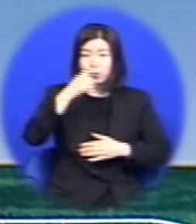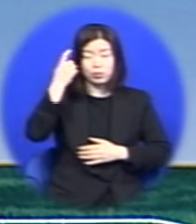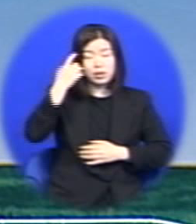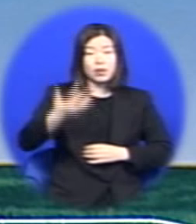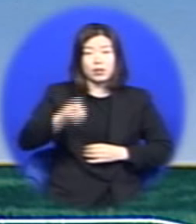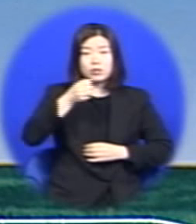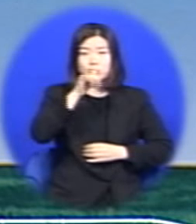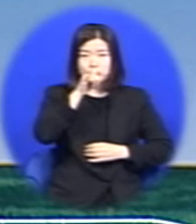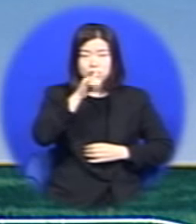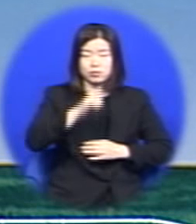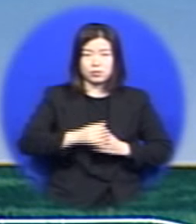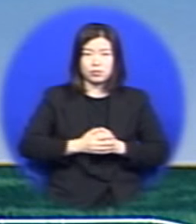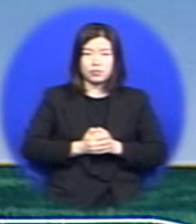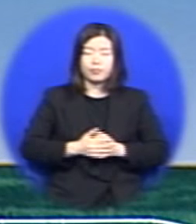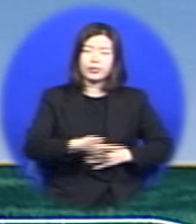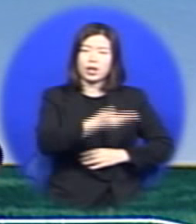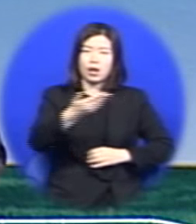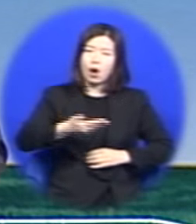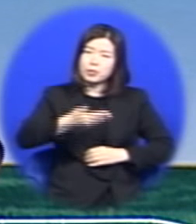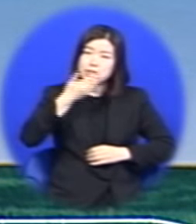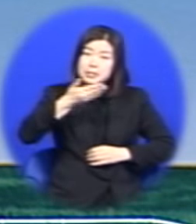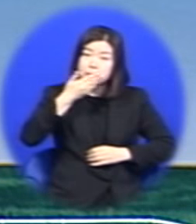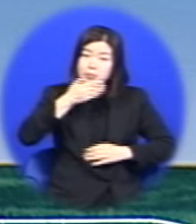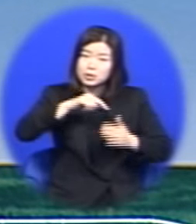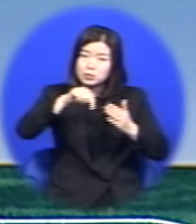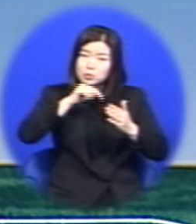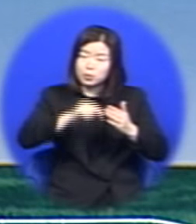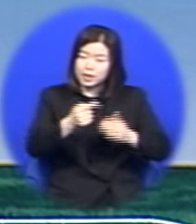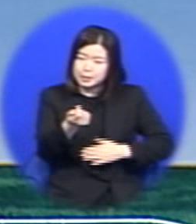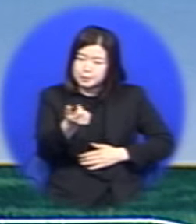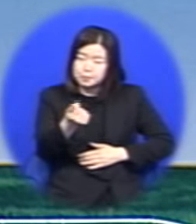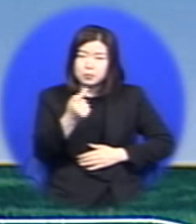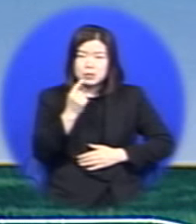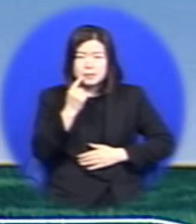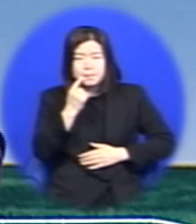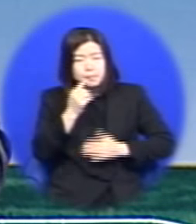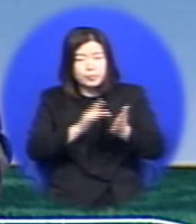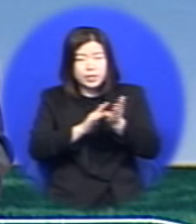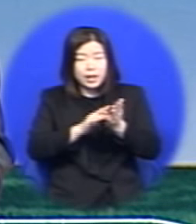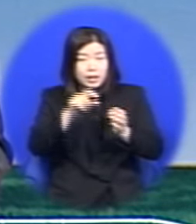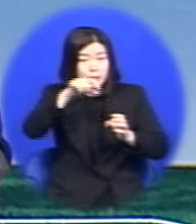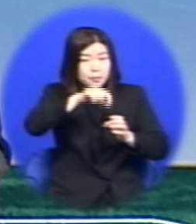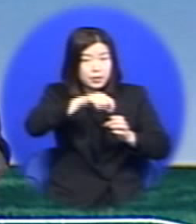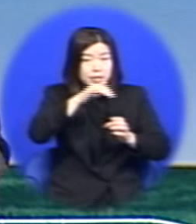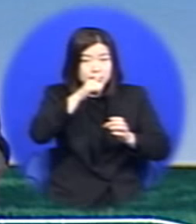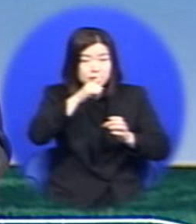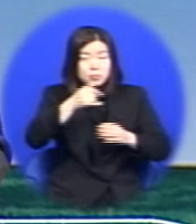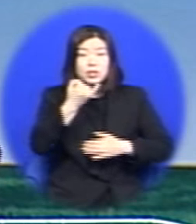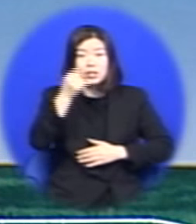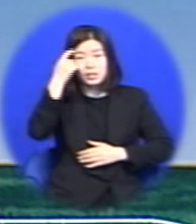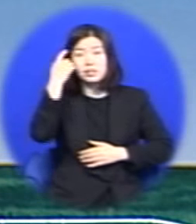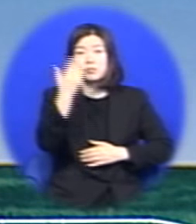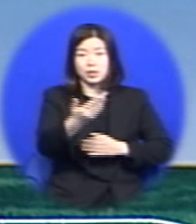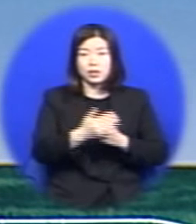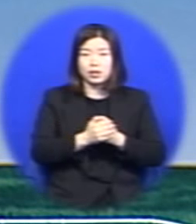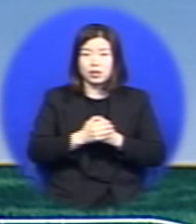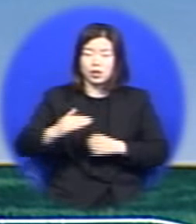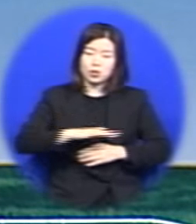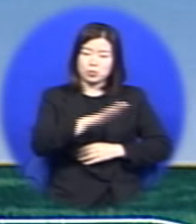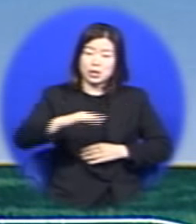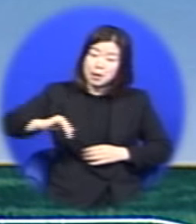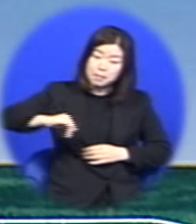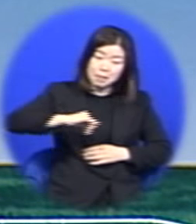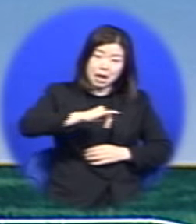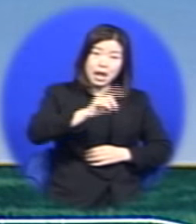합니다. 여러분, 음식에 조그만 독이 들어가는 것은 괜찮은 겁니까? 우리는 벌레 한